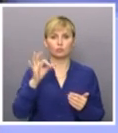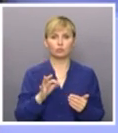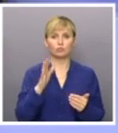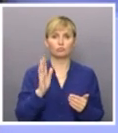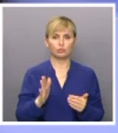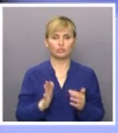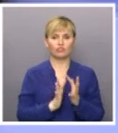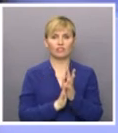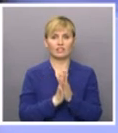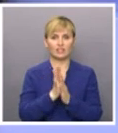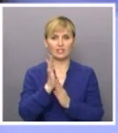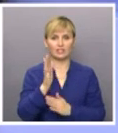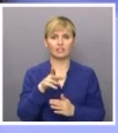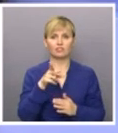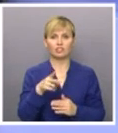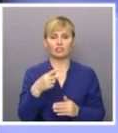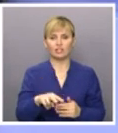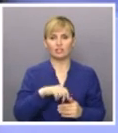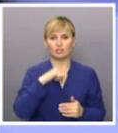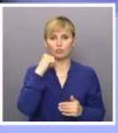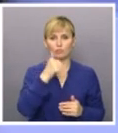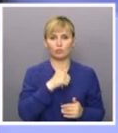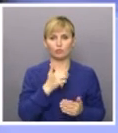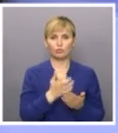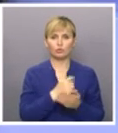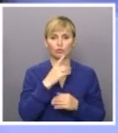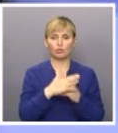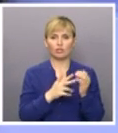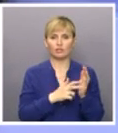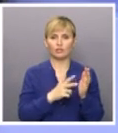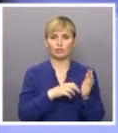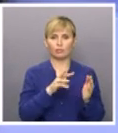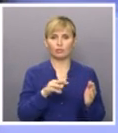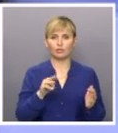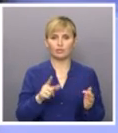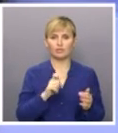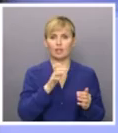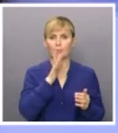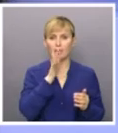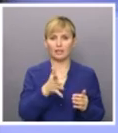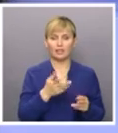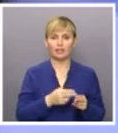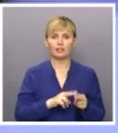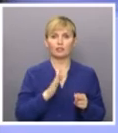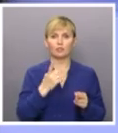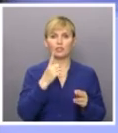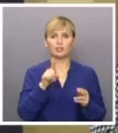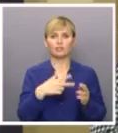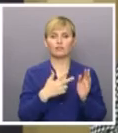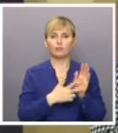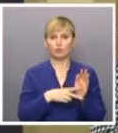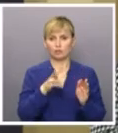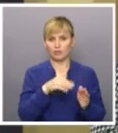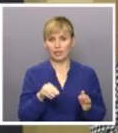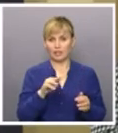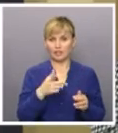резко возрастать. Значит, к 2020 году оно составит около 800 миллионов тенге. И суммарно за 5 лет это будет те самые 1,8 миллиардов тенге,